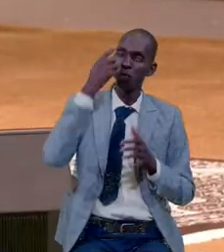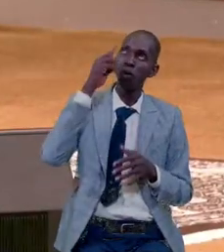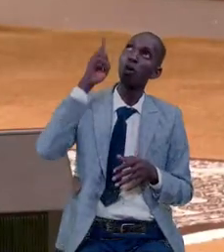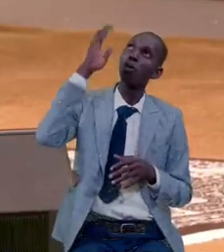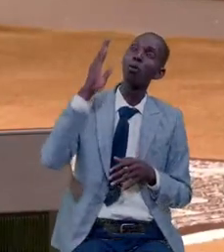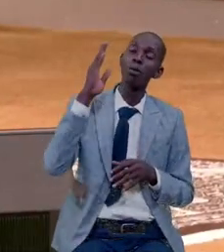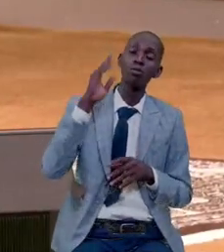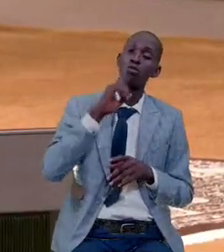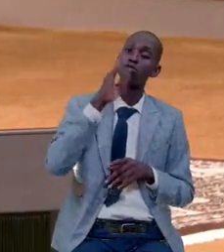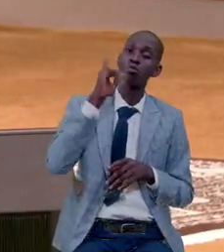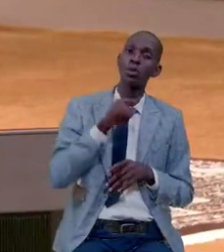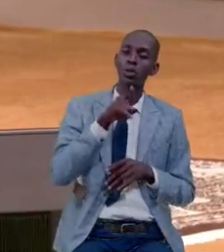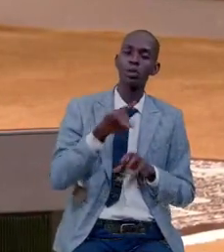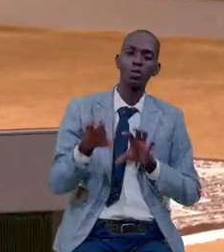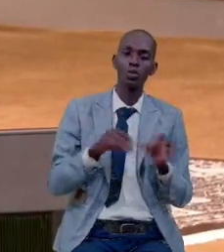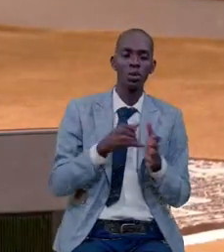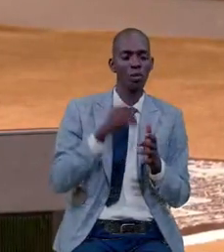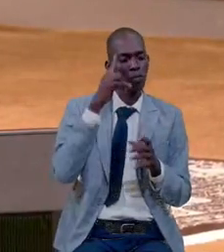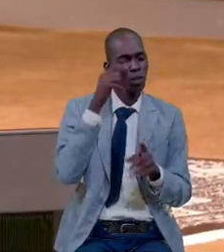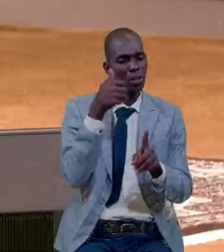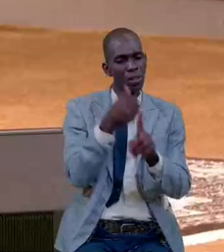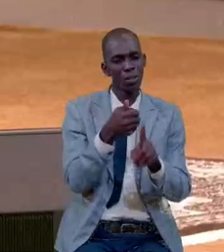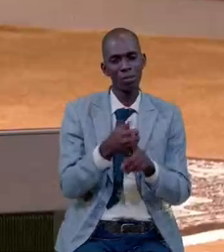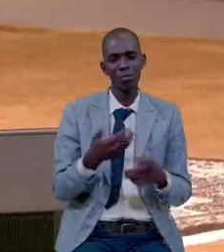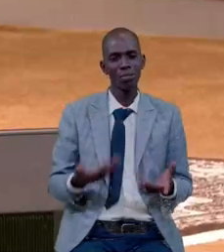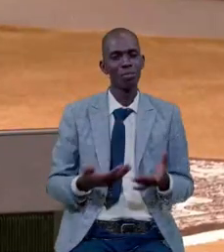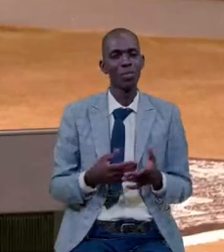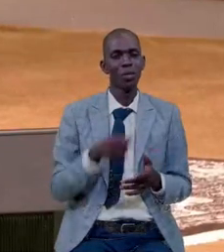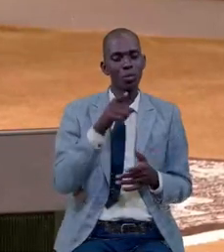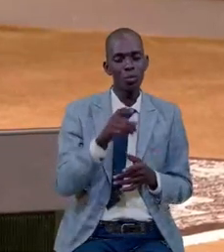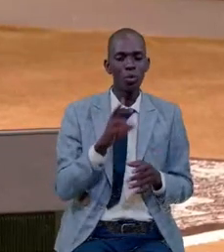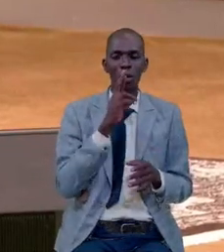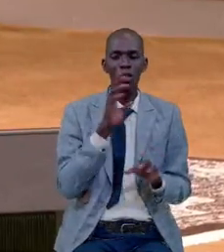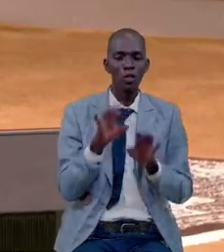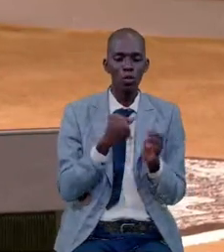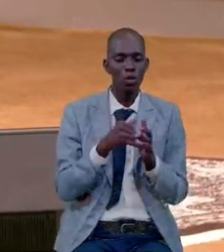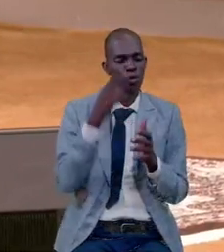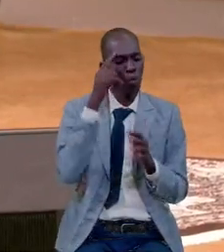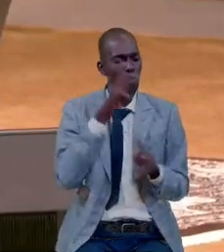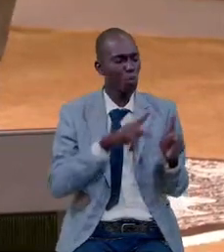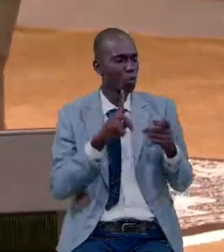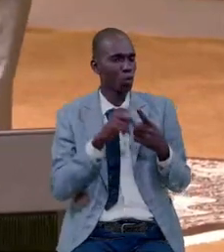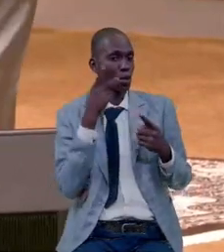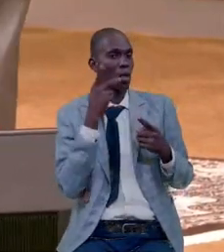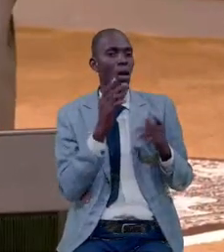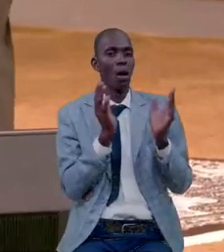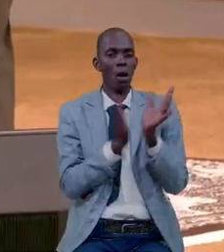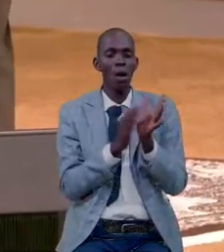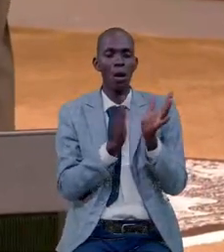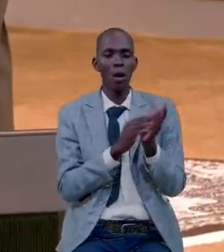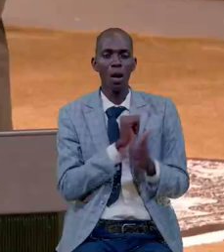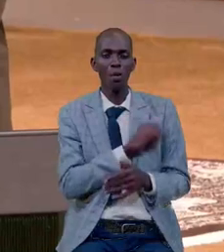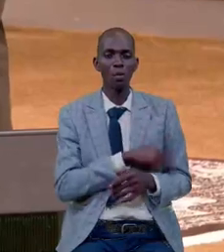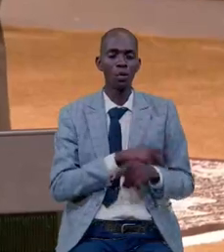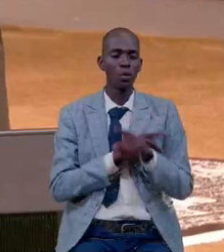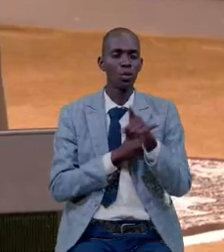le font pour eux-mêmes. Ils le font pour que les gens les apprécient. Ils le font pour que les